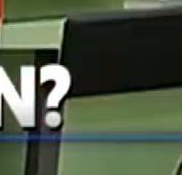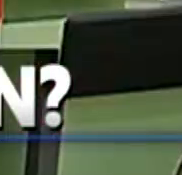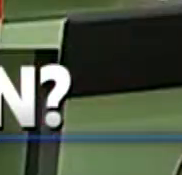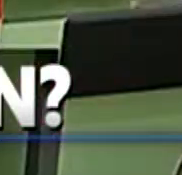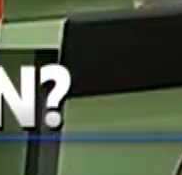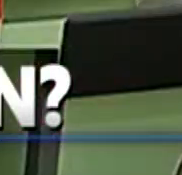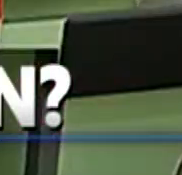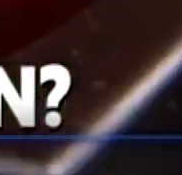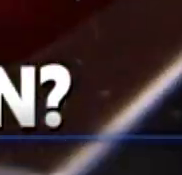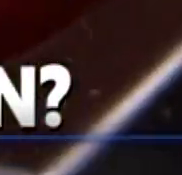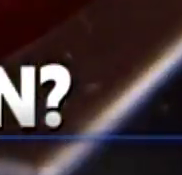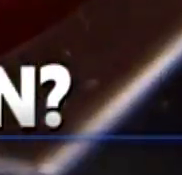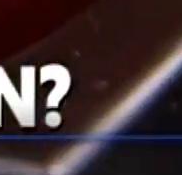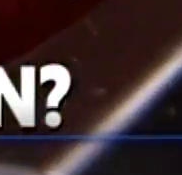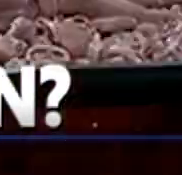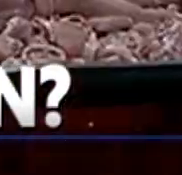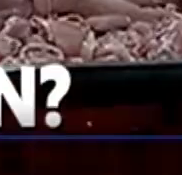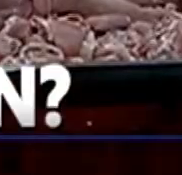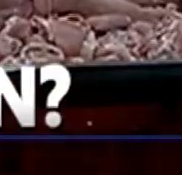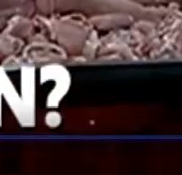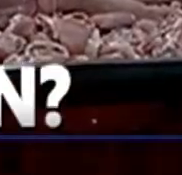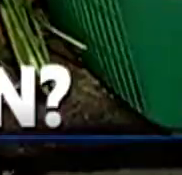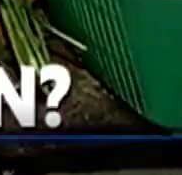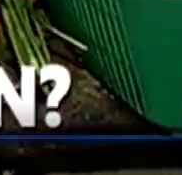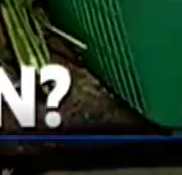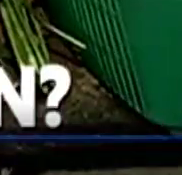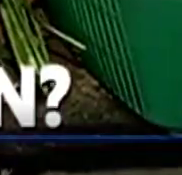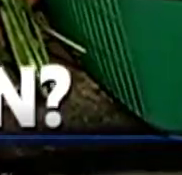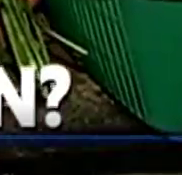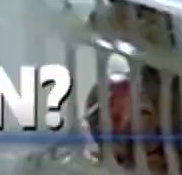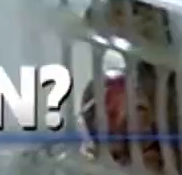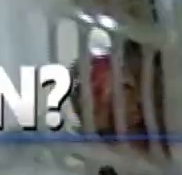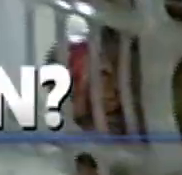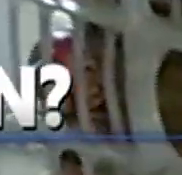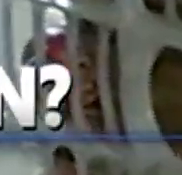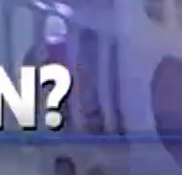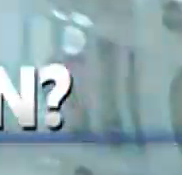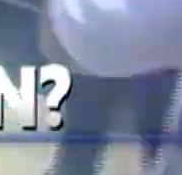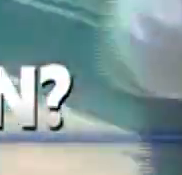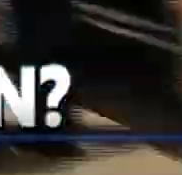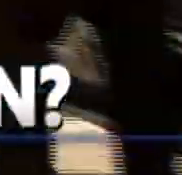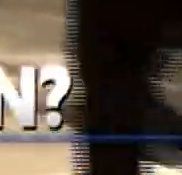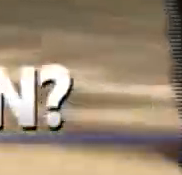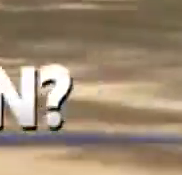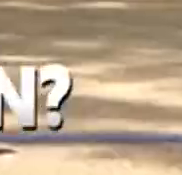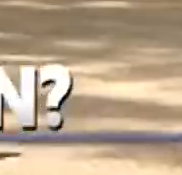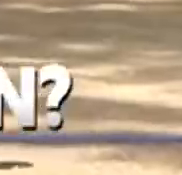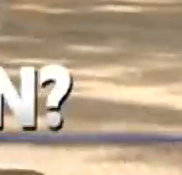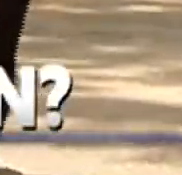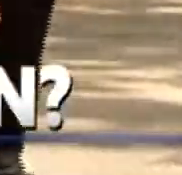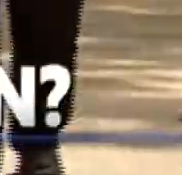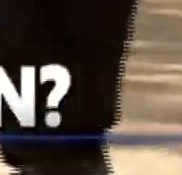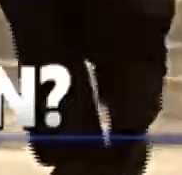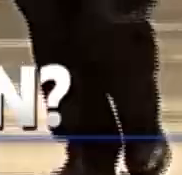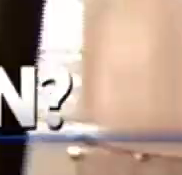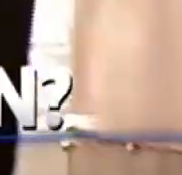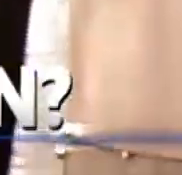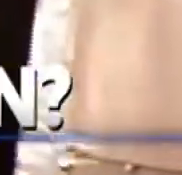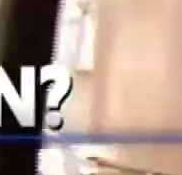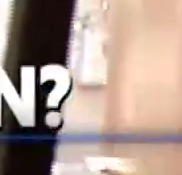inflation o bilis ng pagtaas ng presyo ng mga pangunahing bilihin, mas mataas daw ngayong taon. Kaya naman Pangulong Bongbong